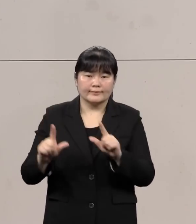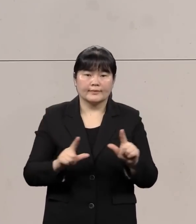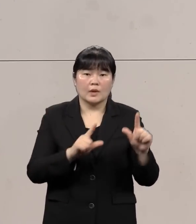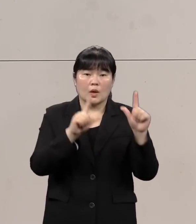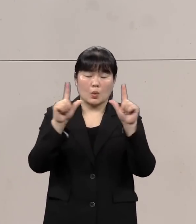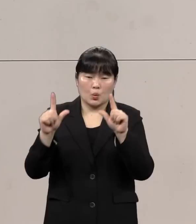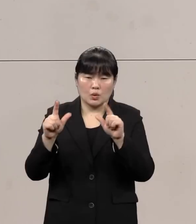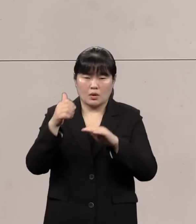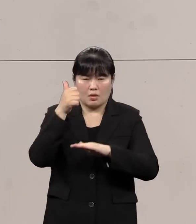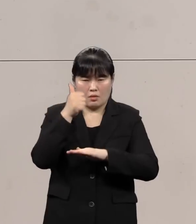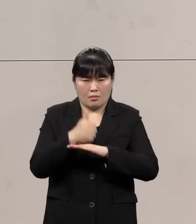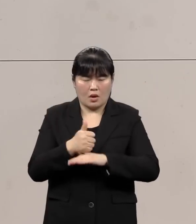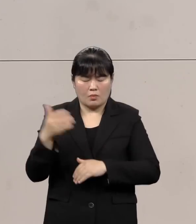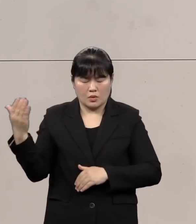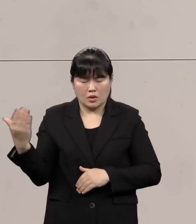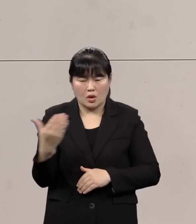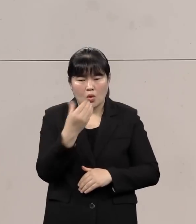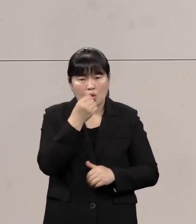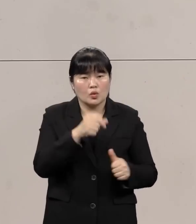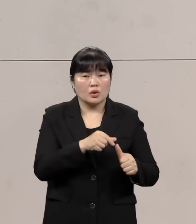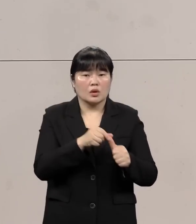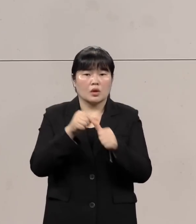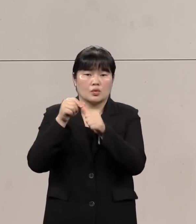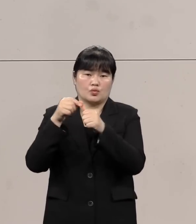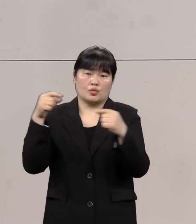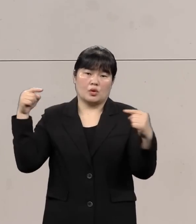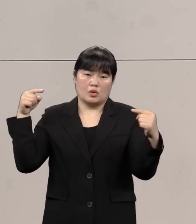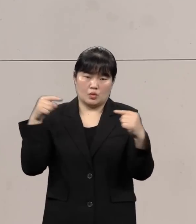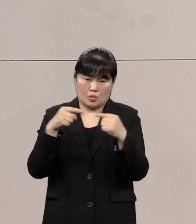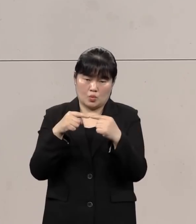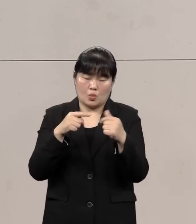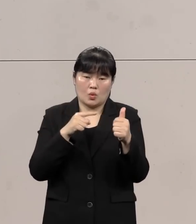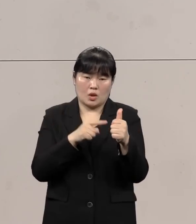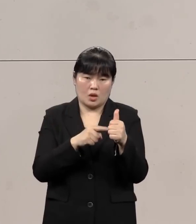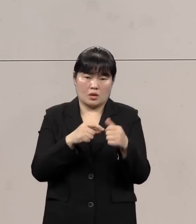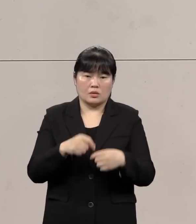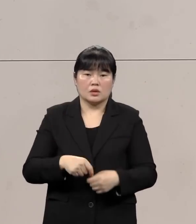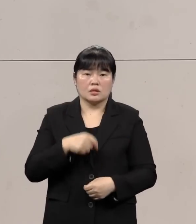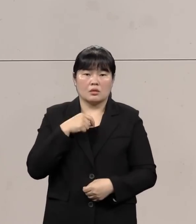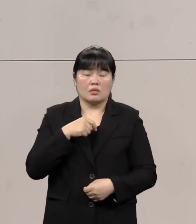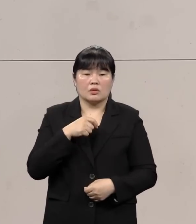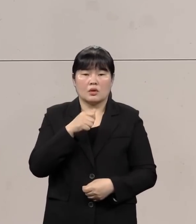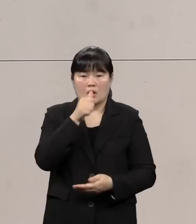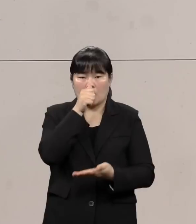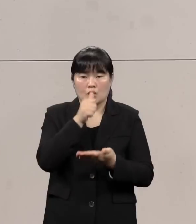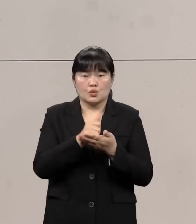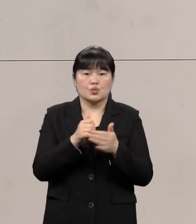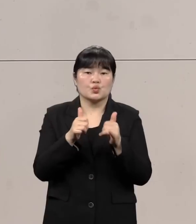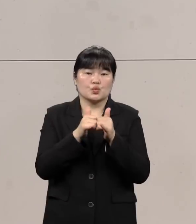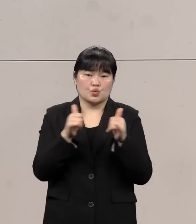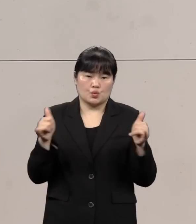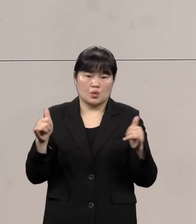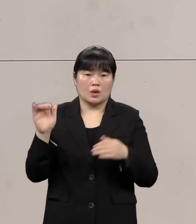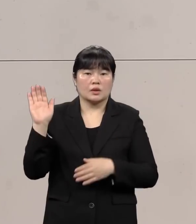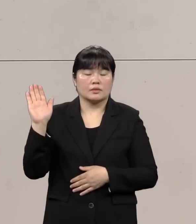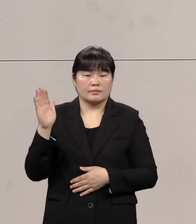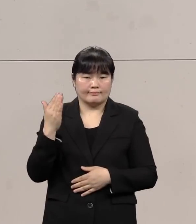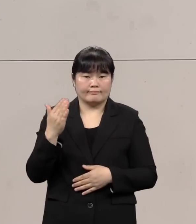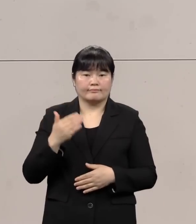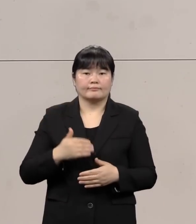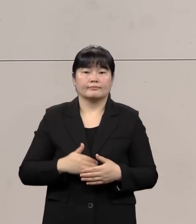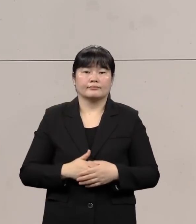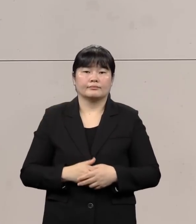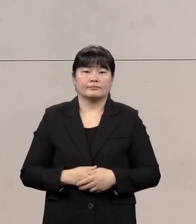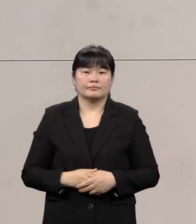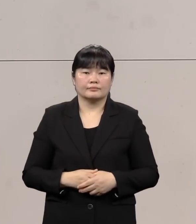막판 구원이라고 하는 정말 대단한 것을 훔친이 착한 죄수 디스마스는 우리가 하는 말로